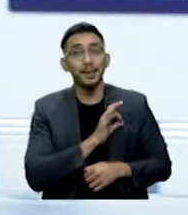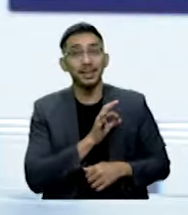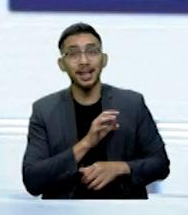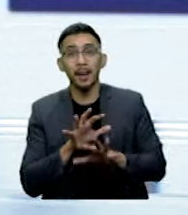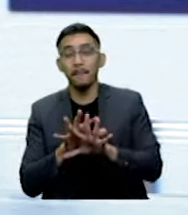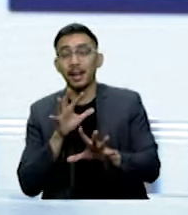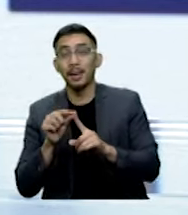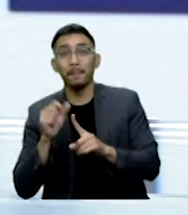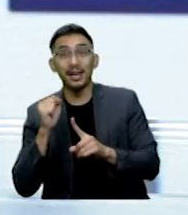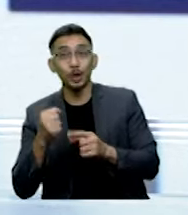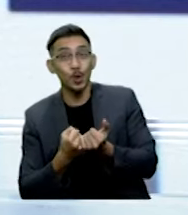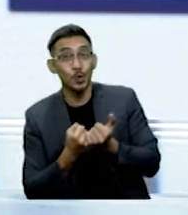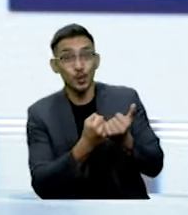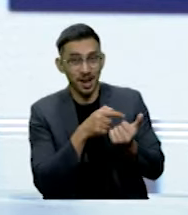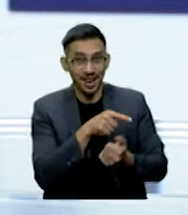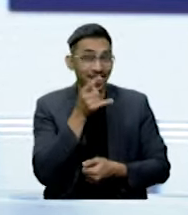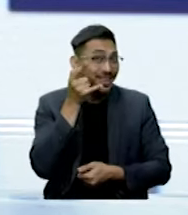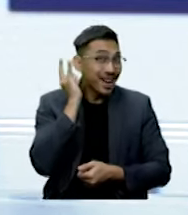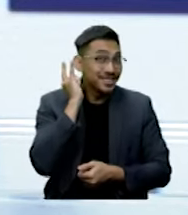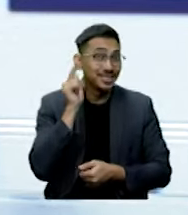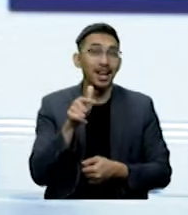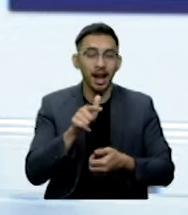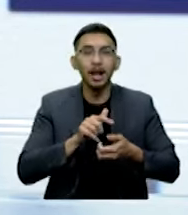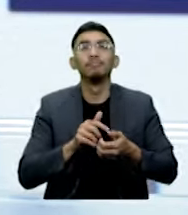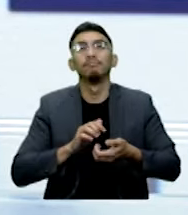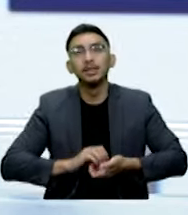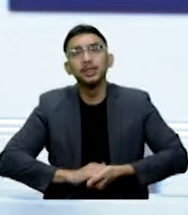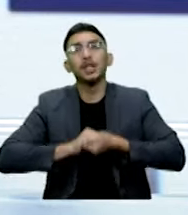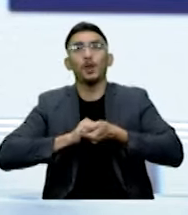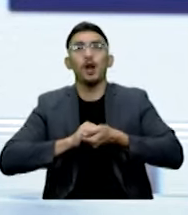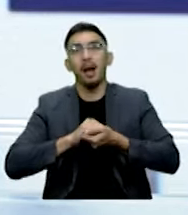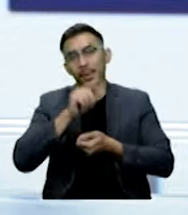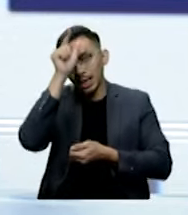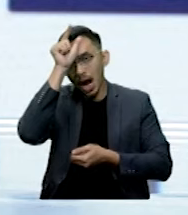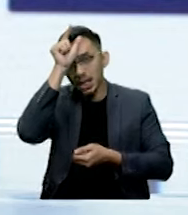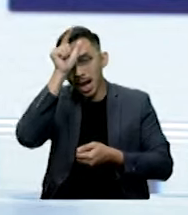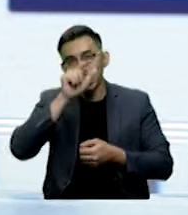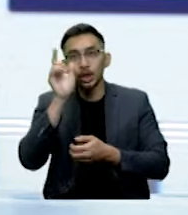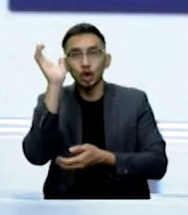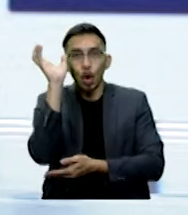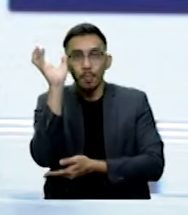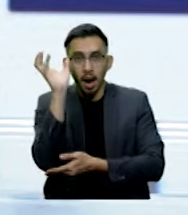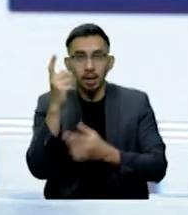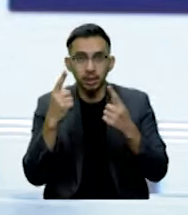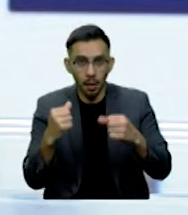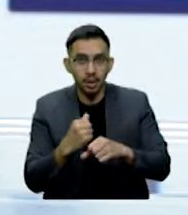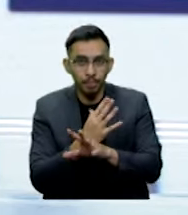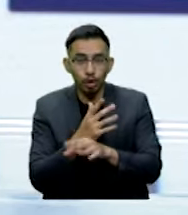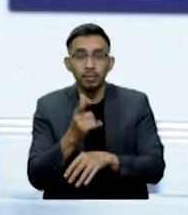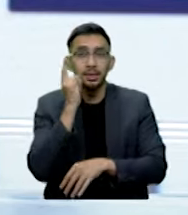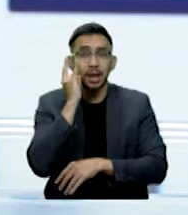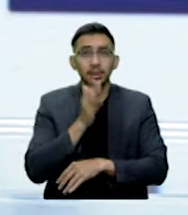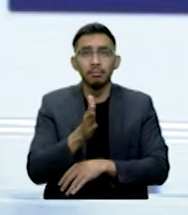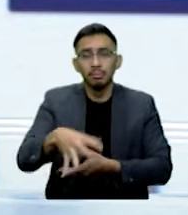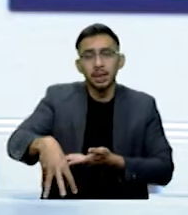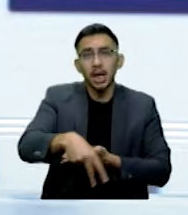Pemirsa, calon presiden yang didukung Partai Perindo Ganjar Pranowo bersilaturahmi kepada para kiai di Jombang, Jawa Timur. Sebelumnya Ganjar berziarah ke